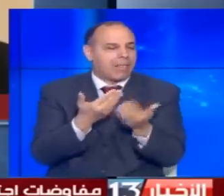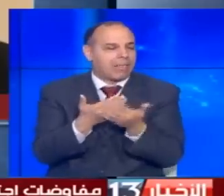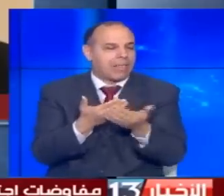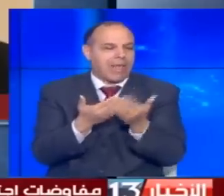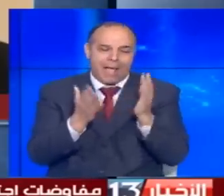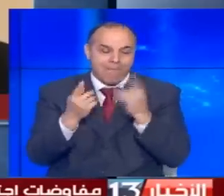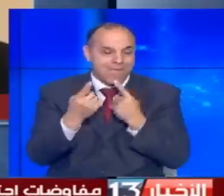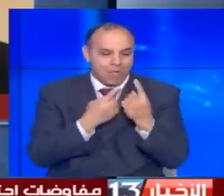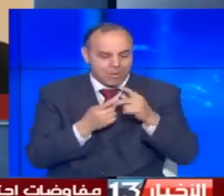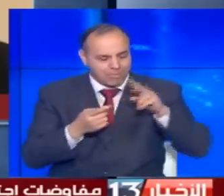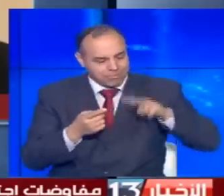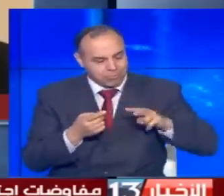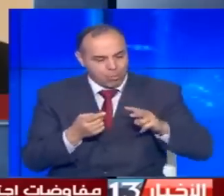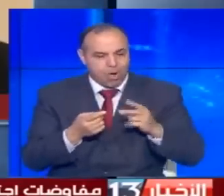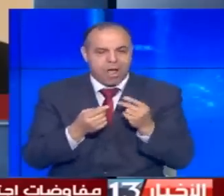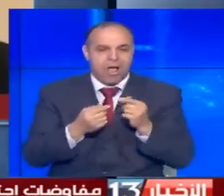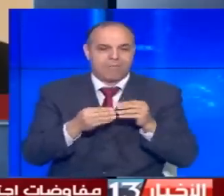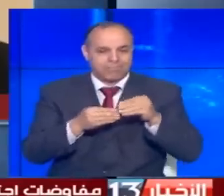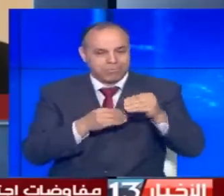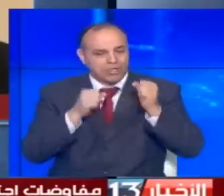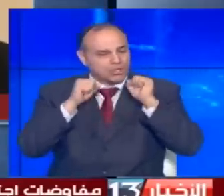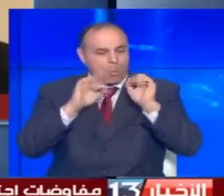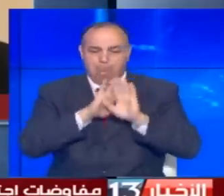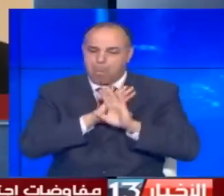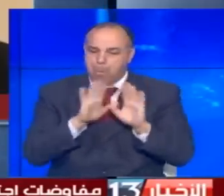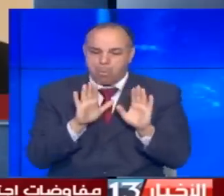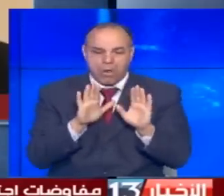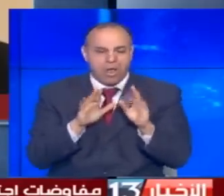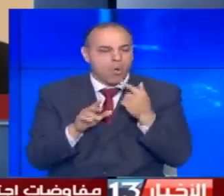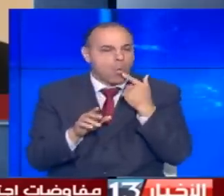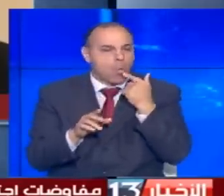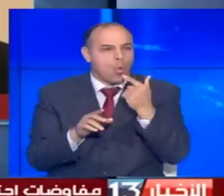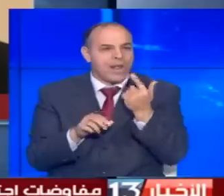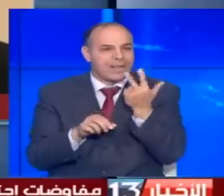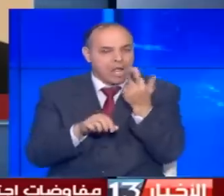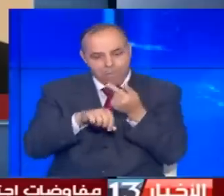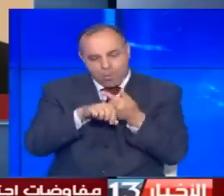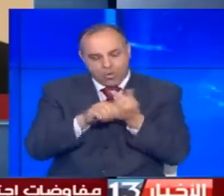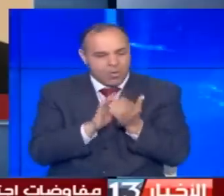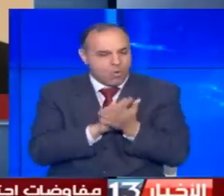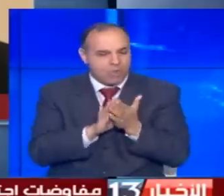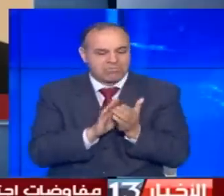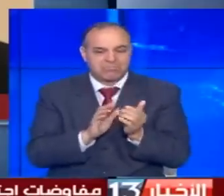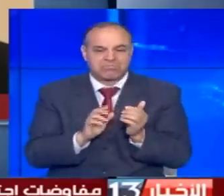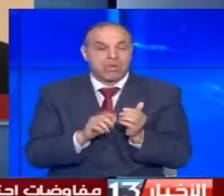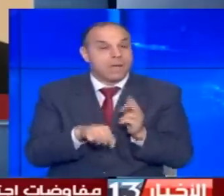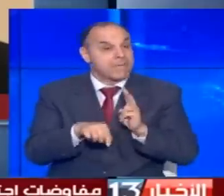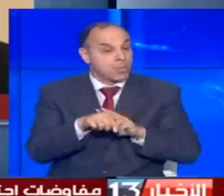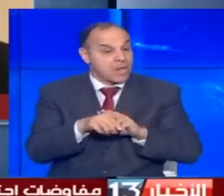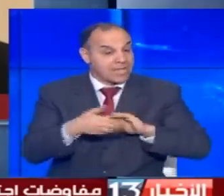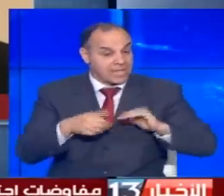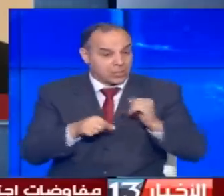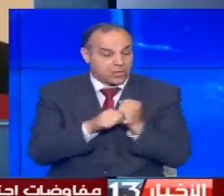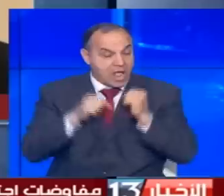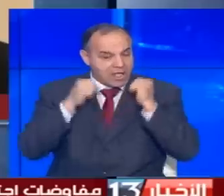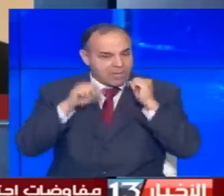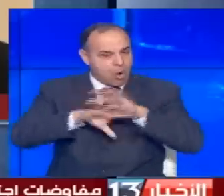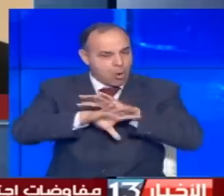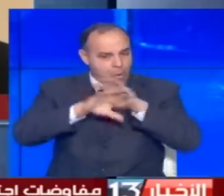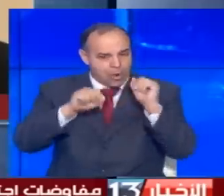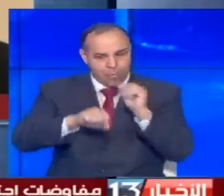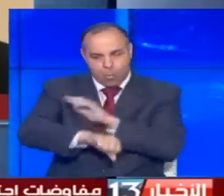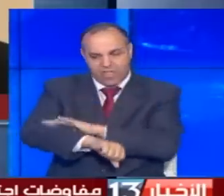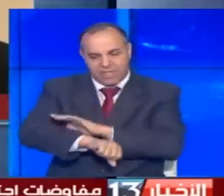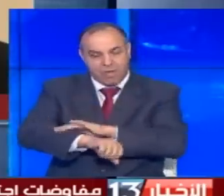في مفاوضات ولا في تاجيل للاضراب ولم يتم سوى ثلاث دقائق وشدد الطاهري على ان الاضراب العام في الوظيفه